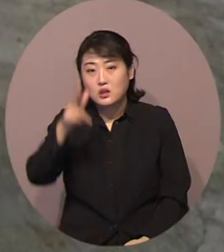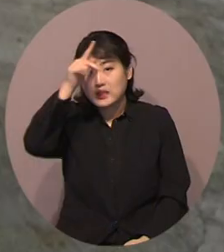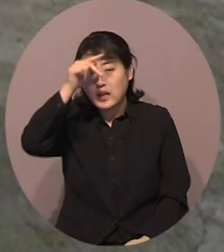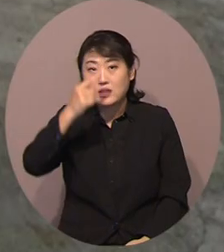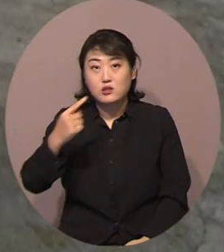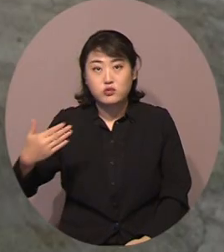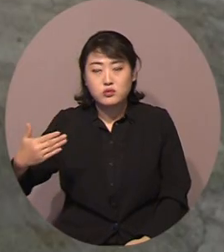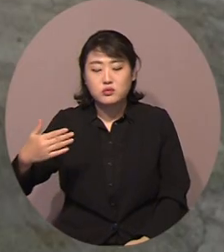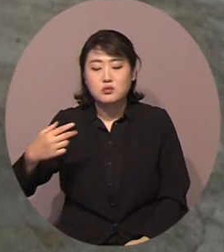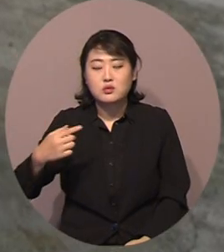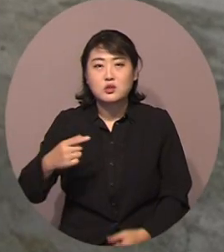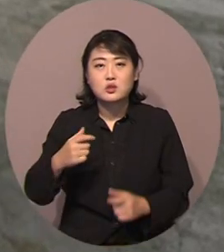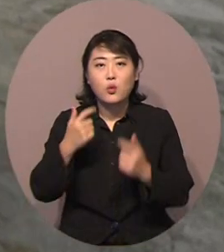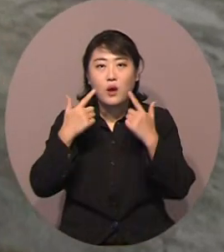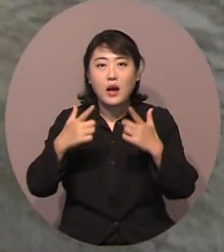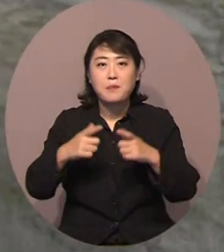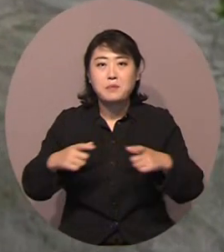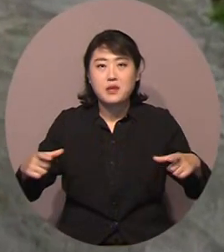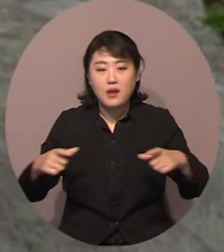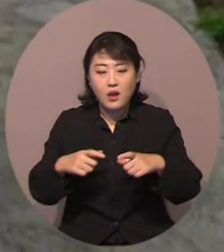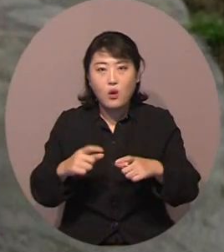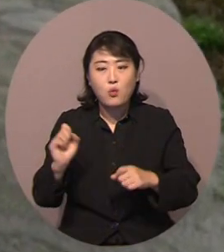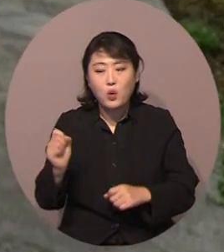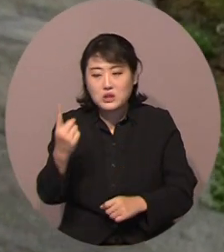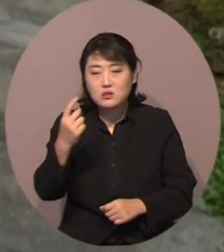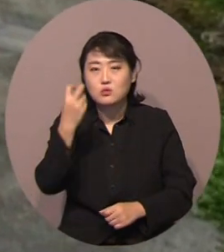원인과 피해 규모를 조사하고 있습니다